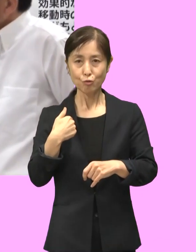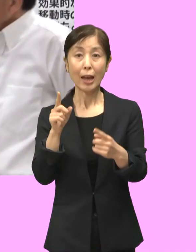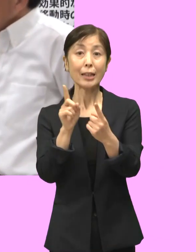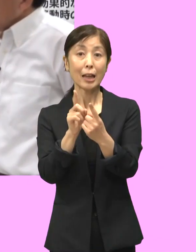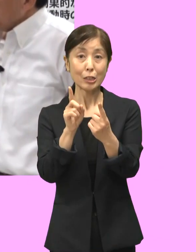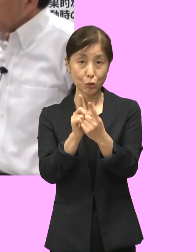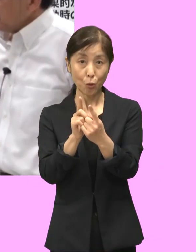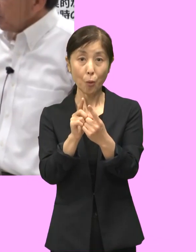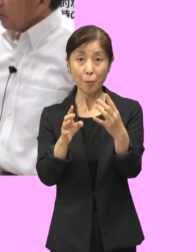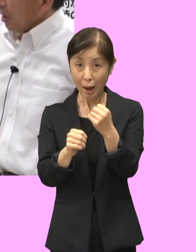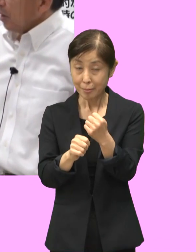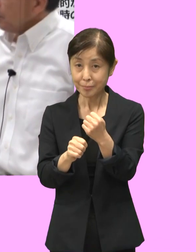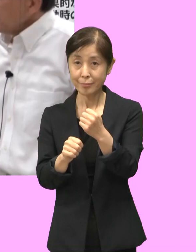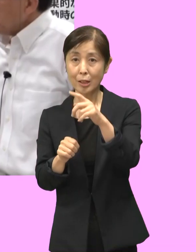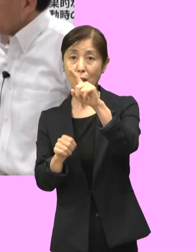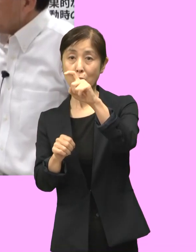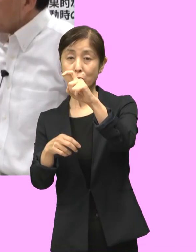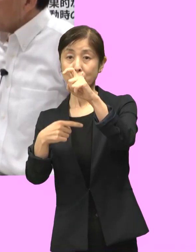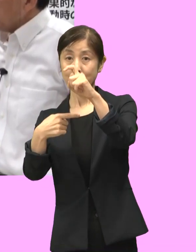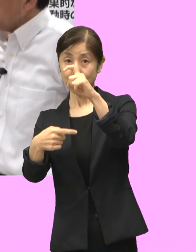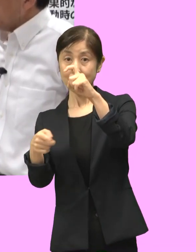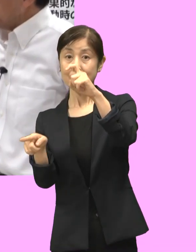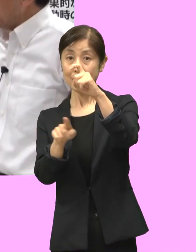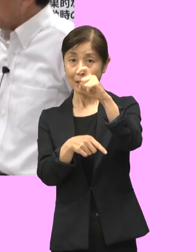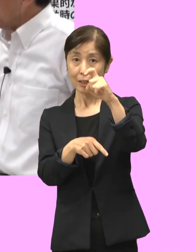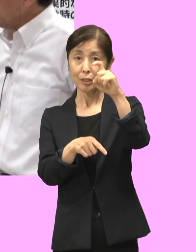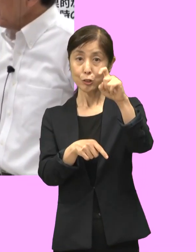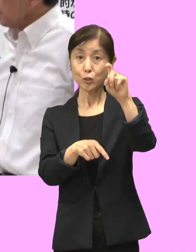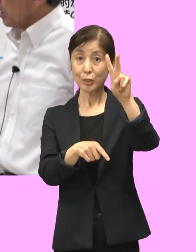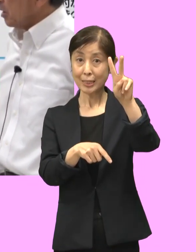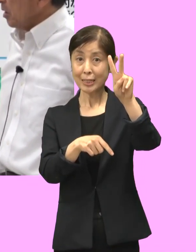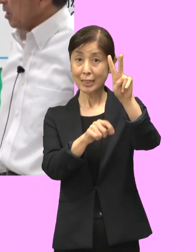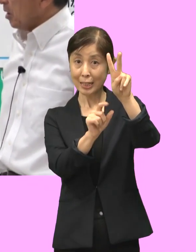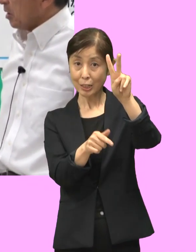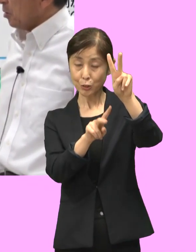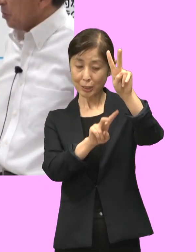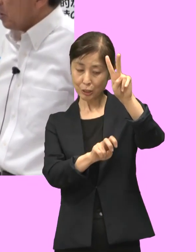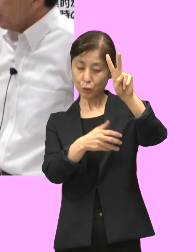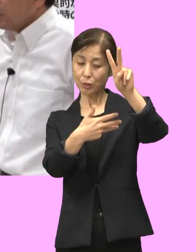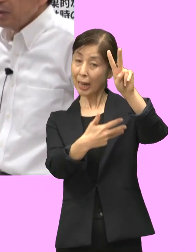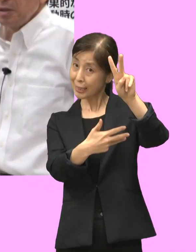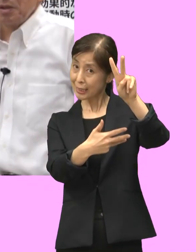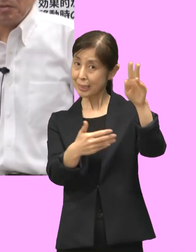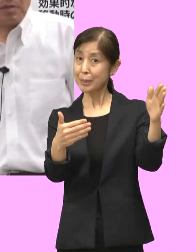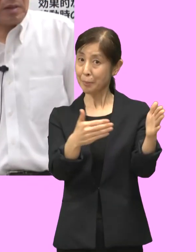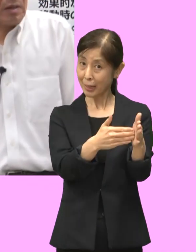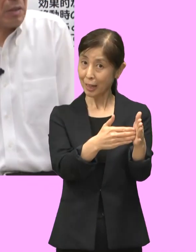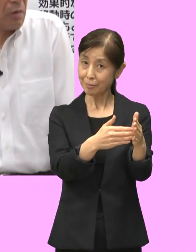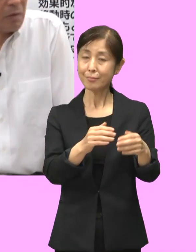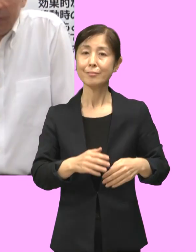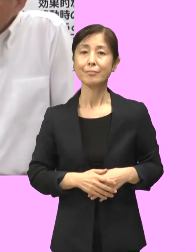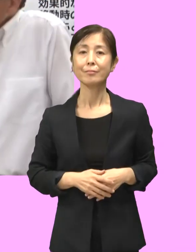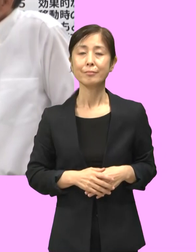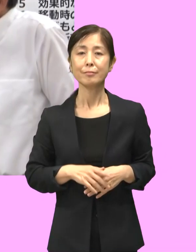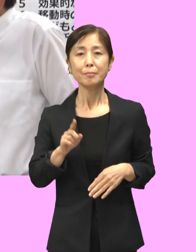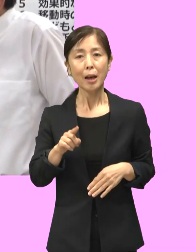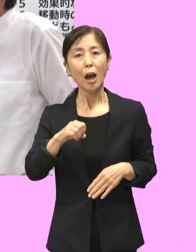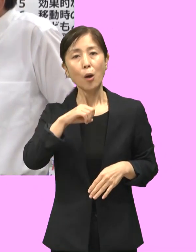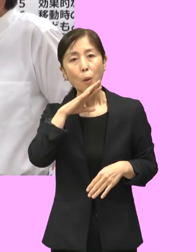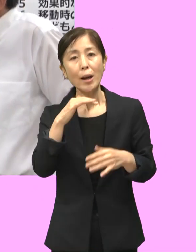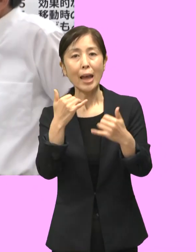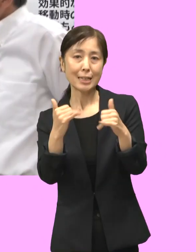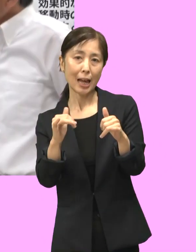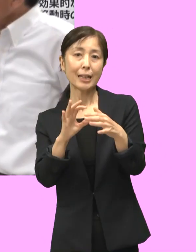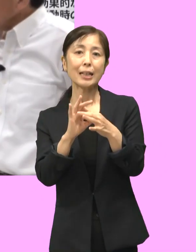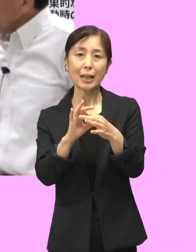は10月1日から12月28までという形にいたしております。まあ、なお高齢者